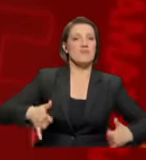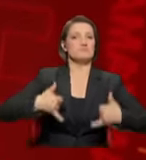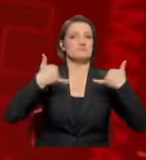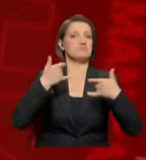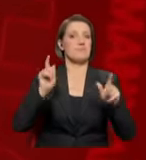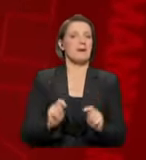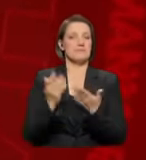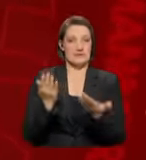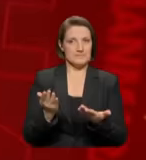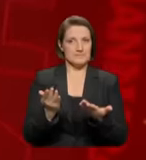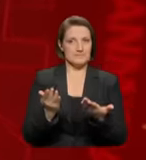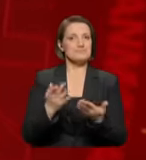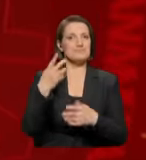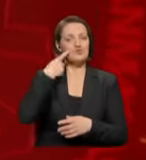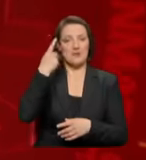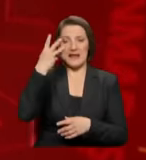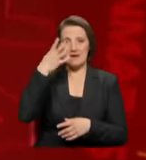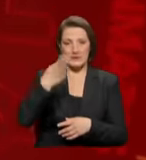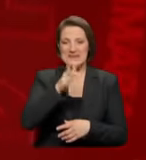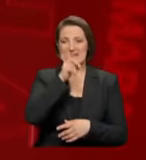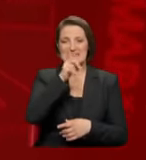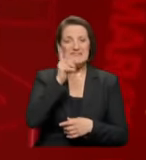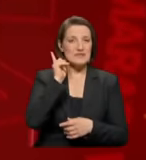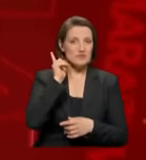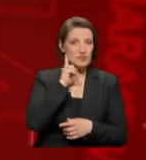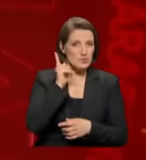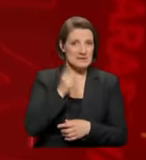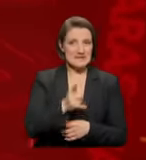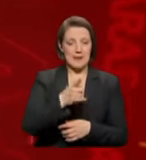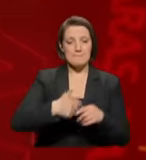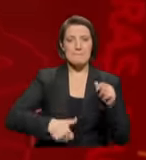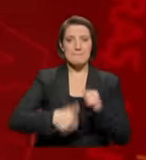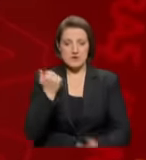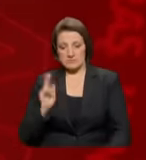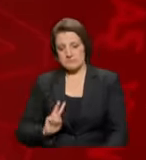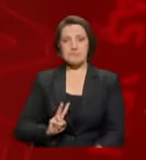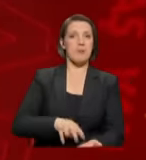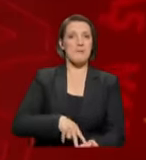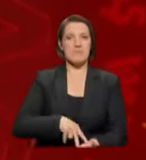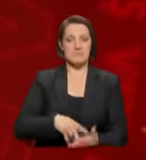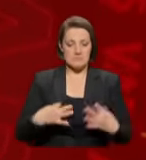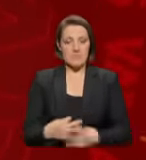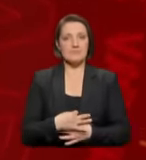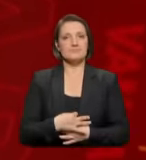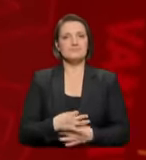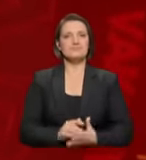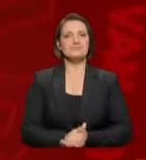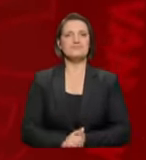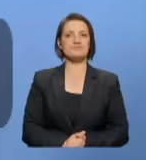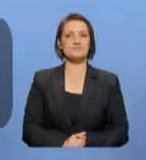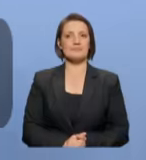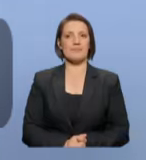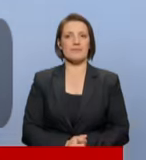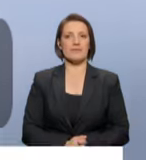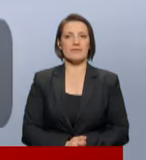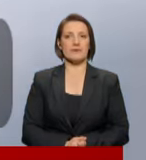görüşmesi gerçekleştirdi. Erdoğan'ın sesini duymasıyla başkan ayağa kalkıp önünü ilikledi.